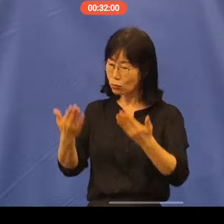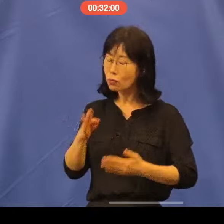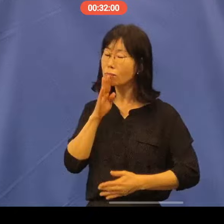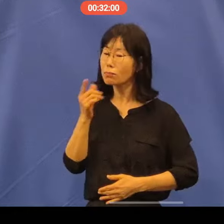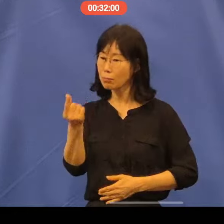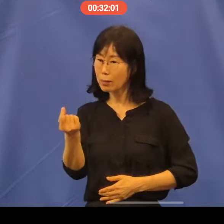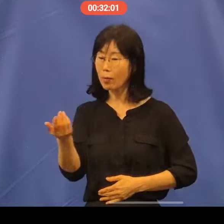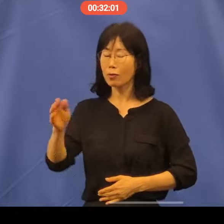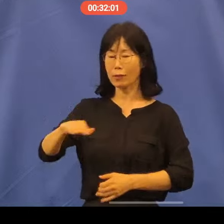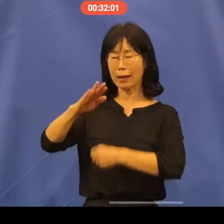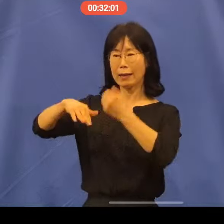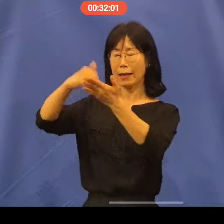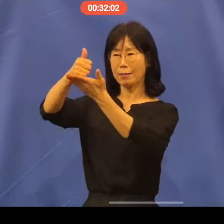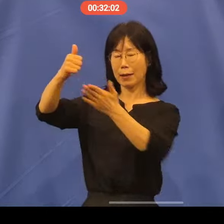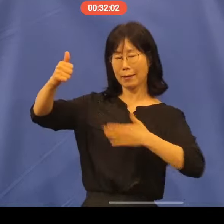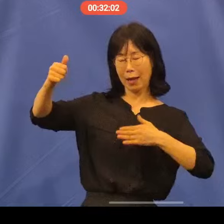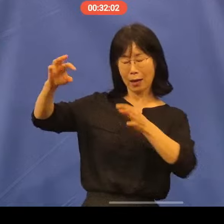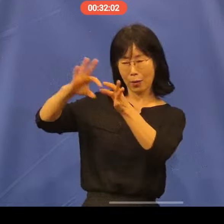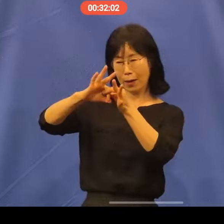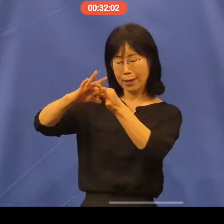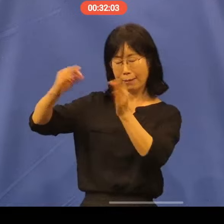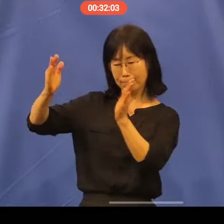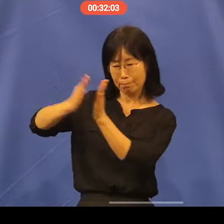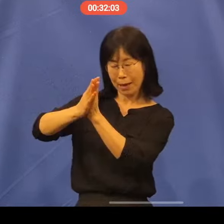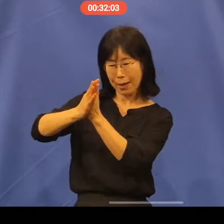하나님과의 관계 기쁨으로 나아가지 못하게 해요.